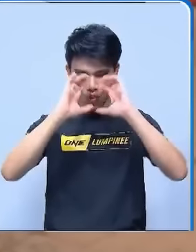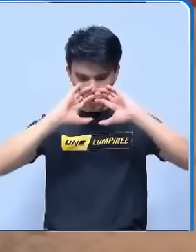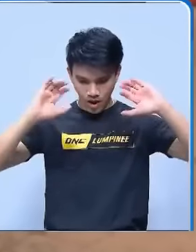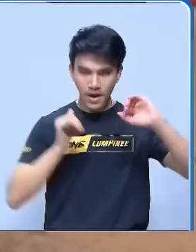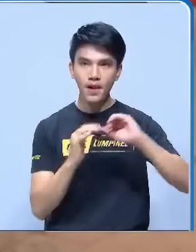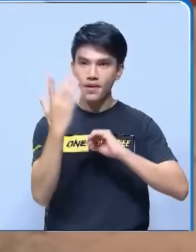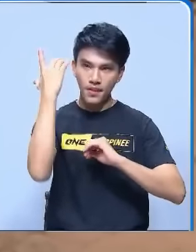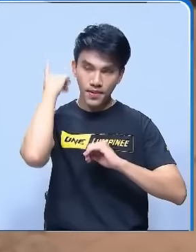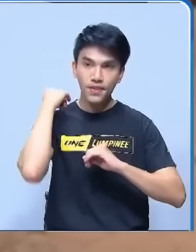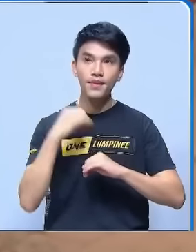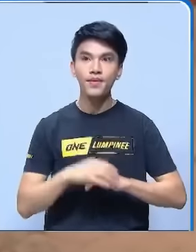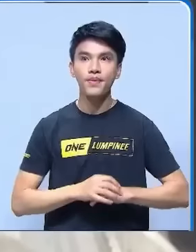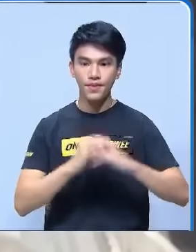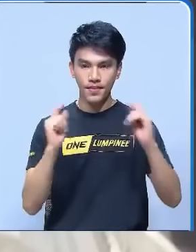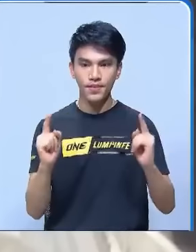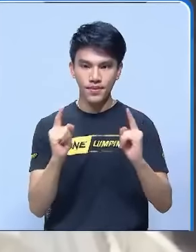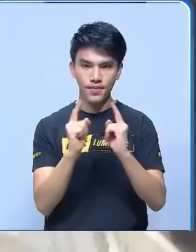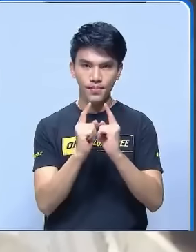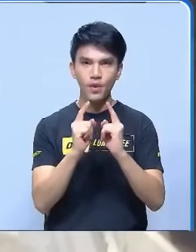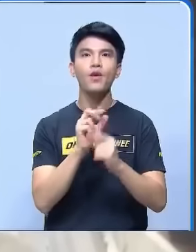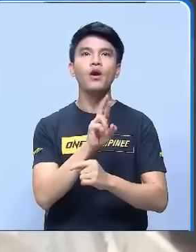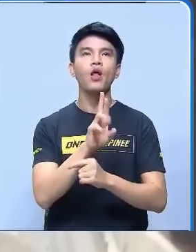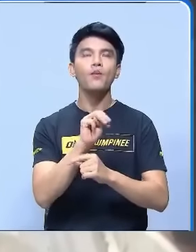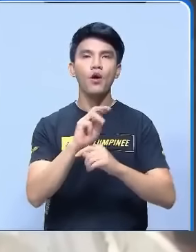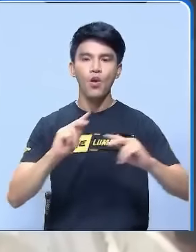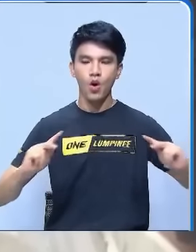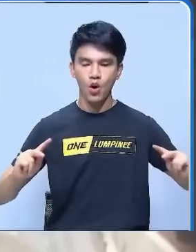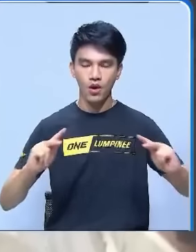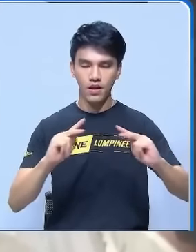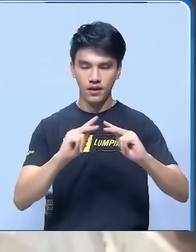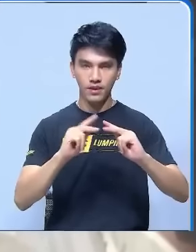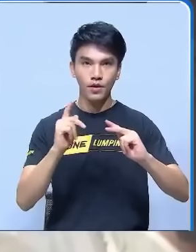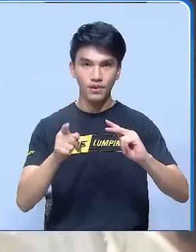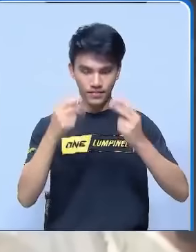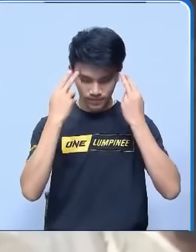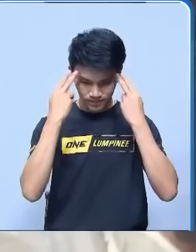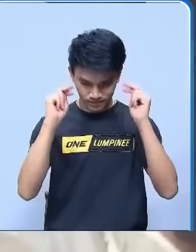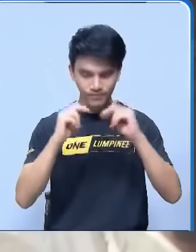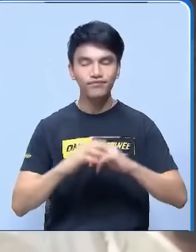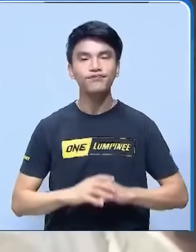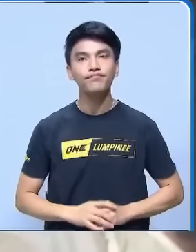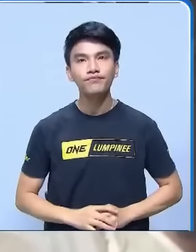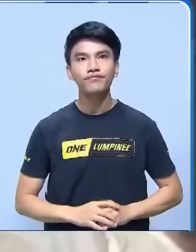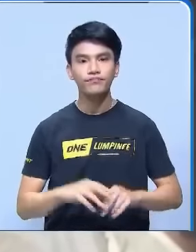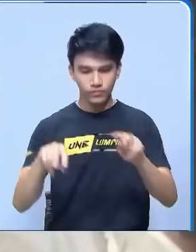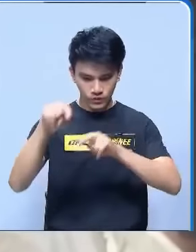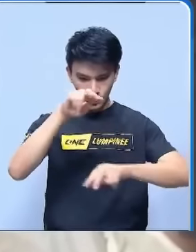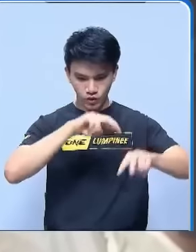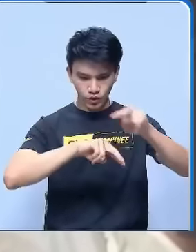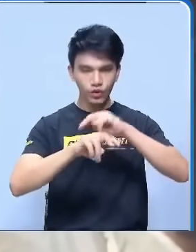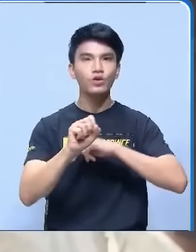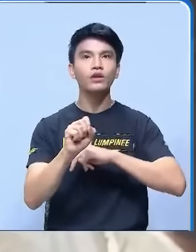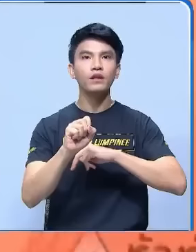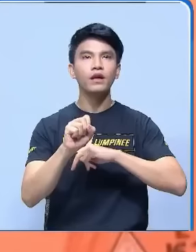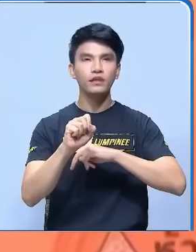านนี ้ ไปพบกับทางรัฐมนตรีนะคะรัฐมนตรีประจำสำนักนายกรัฐมนตรีด้วยเพราะว่ากำกับทางสคบ อยู ่คุณจิร